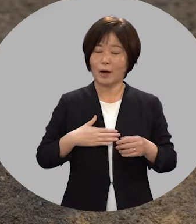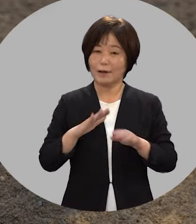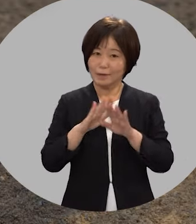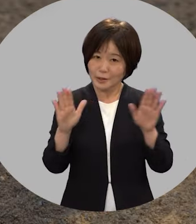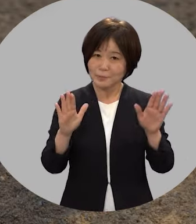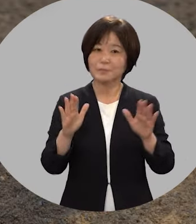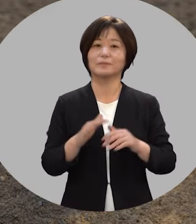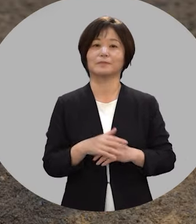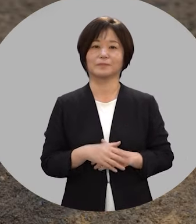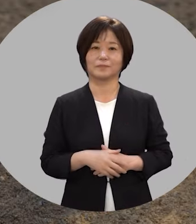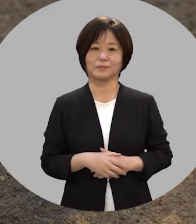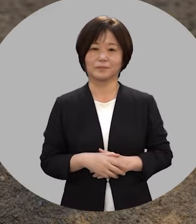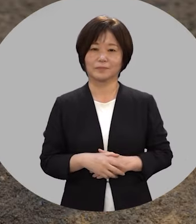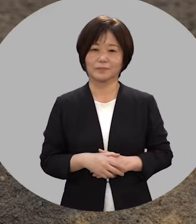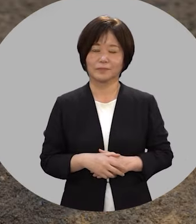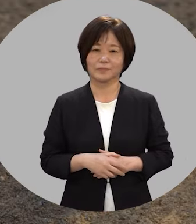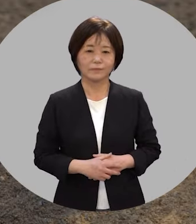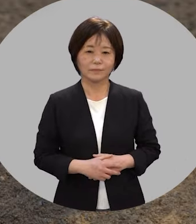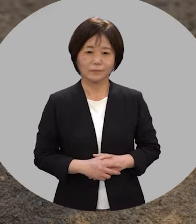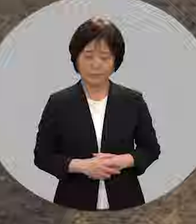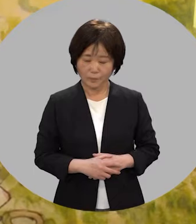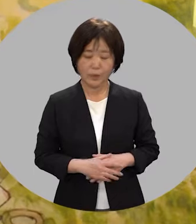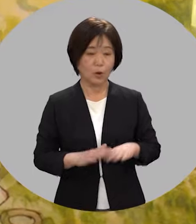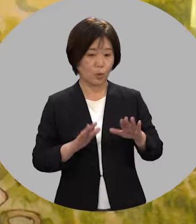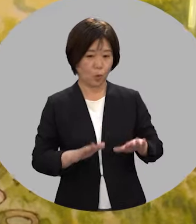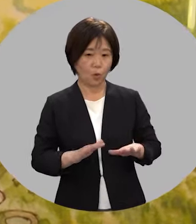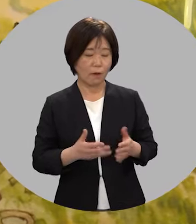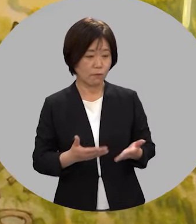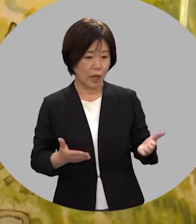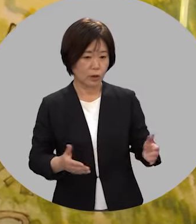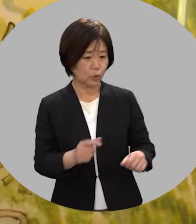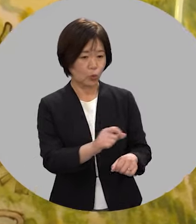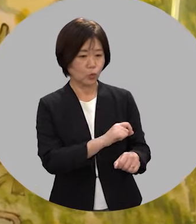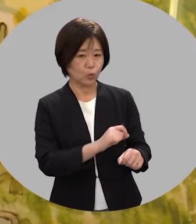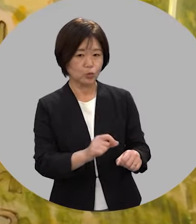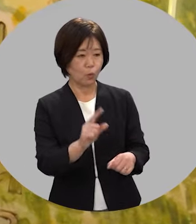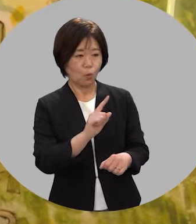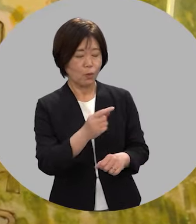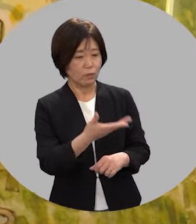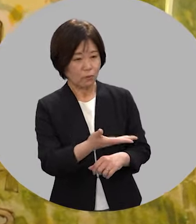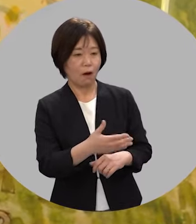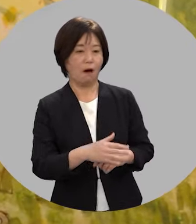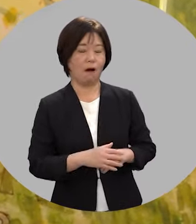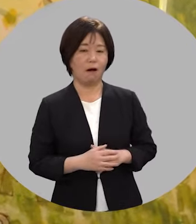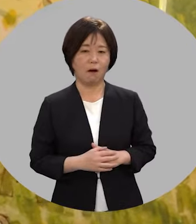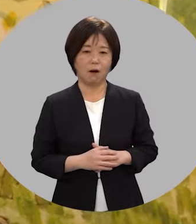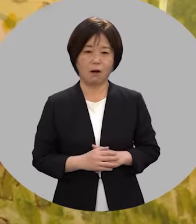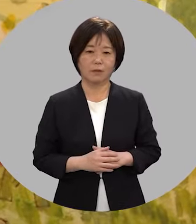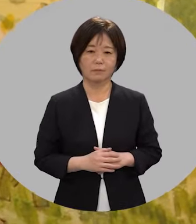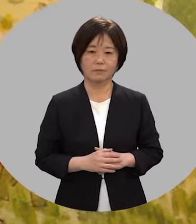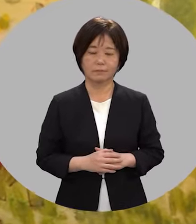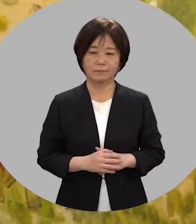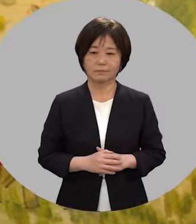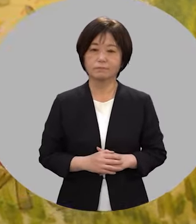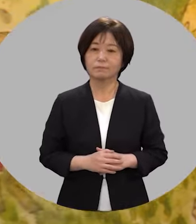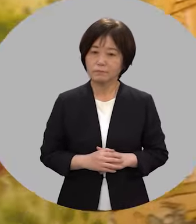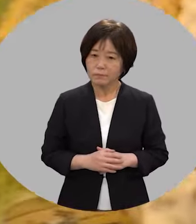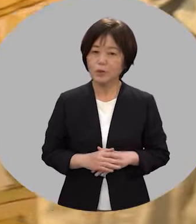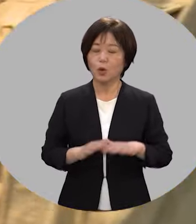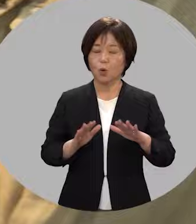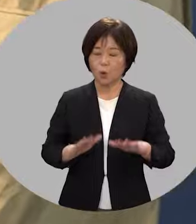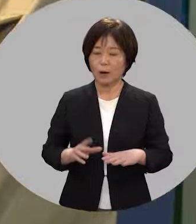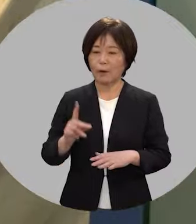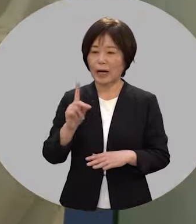が分かってきました。 今回の展示はどういったところに注目すると皆さん楽しめそうですか？ は